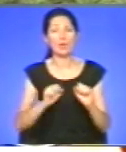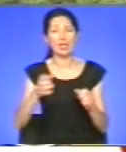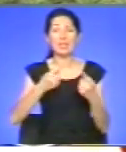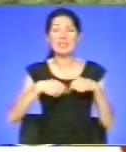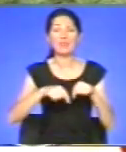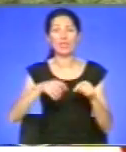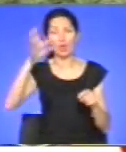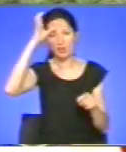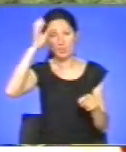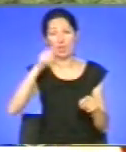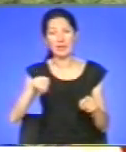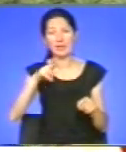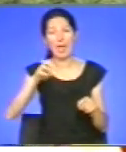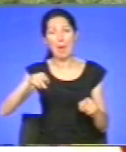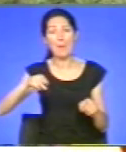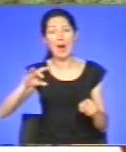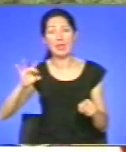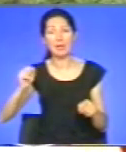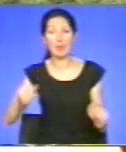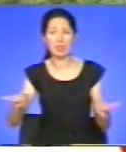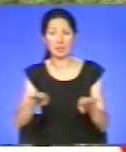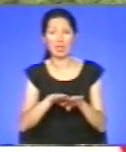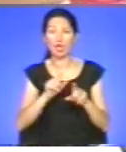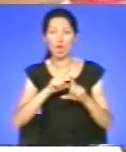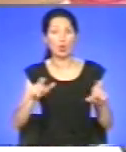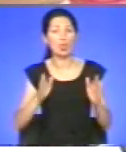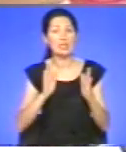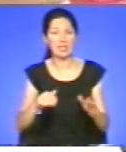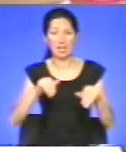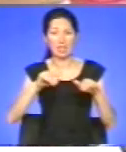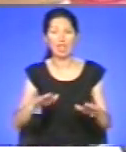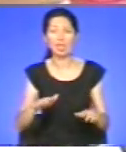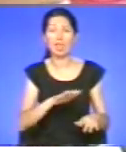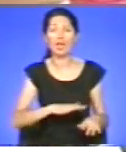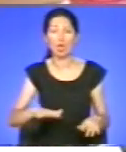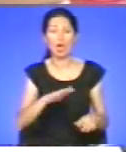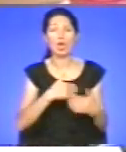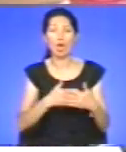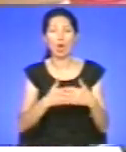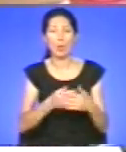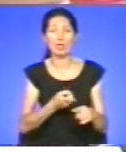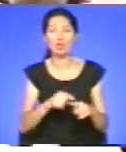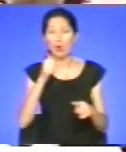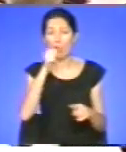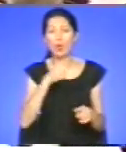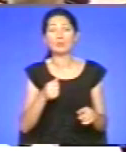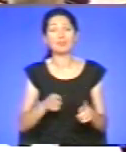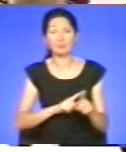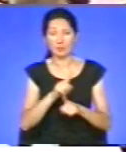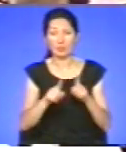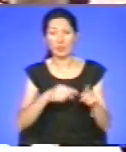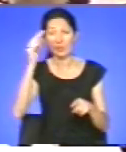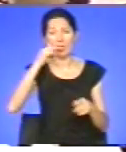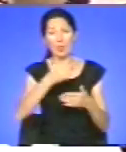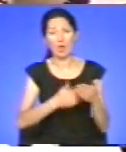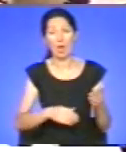департамент закрити школу. Тільки рішення територіальної громади. Цьогоріч частково змінили навчальні програми. Іноземну мову учні